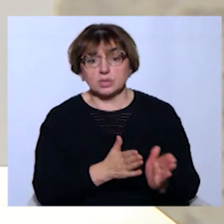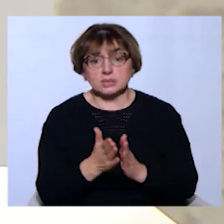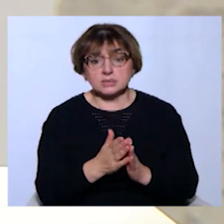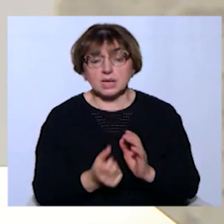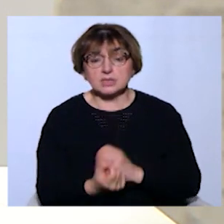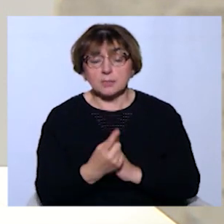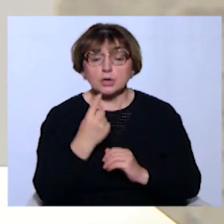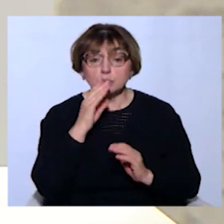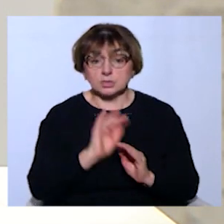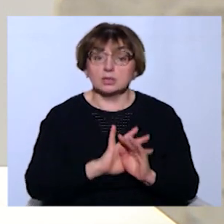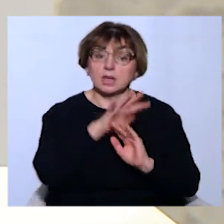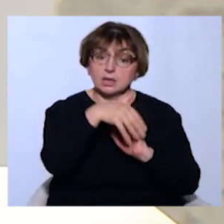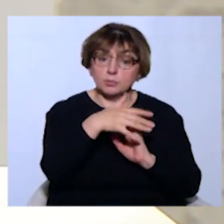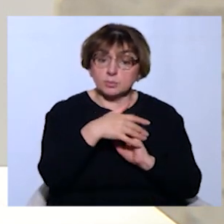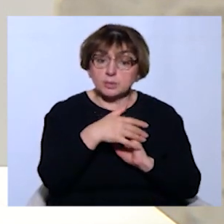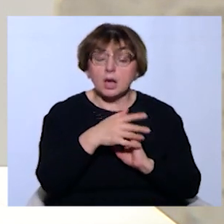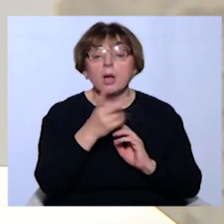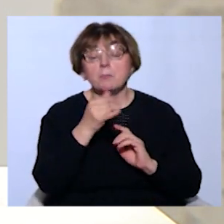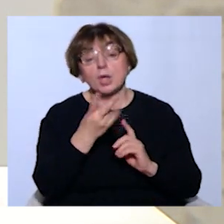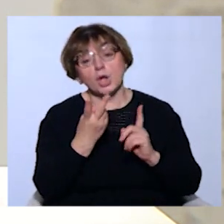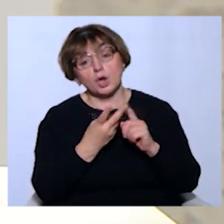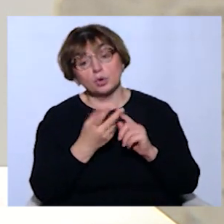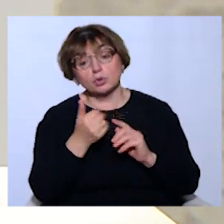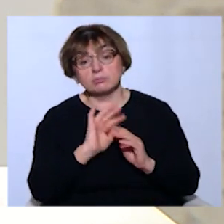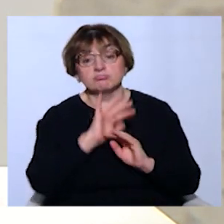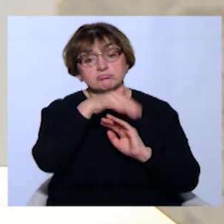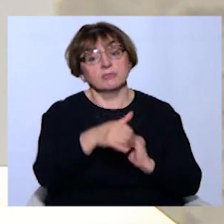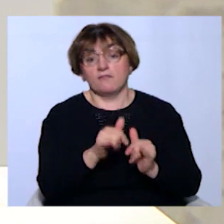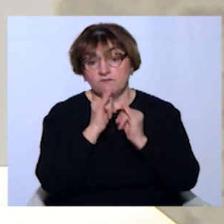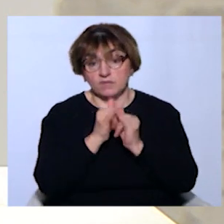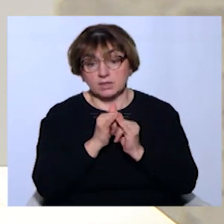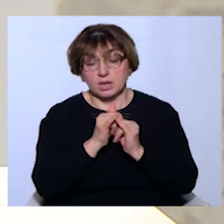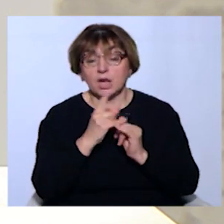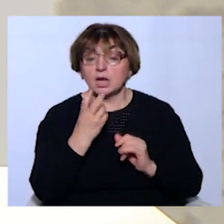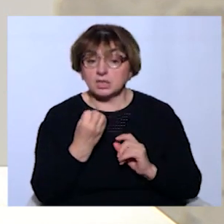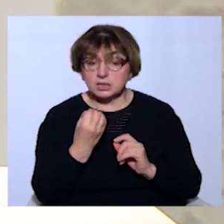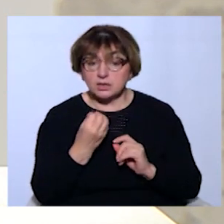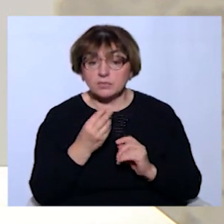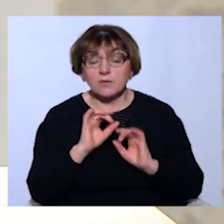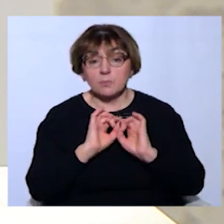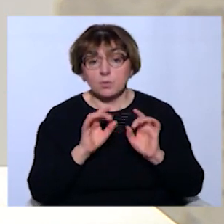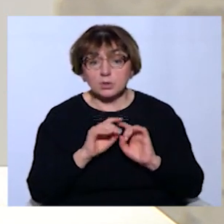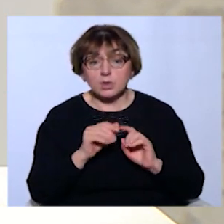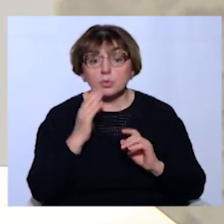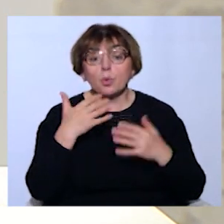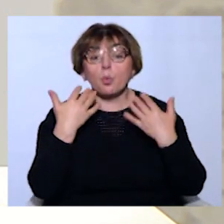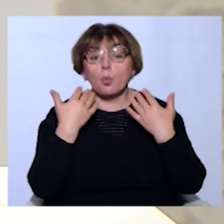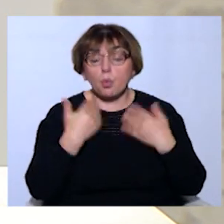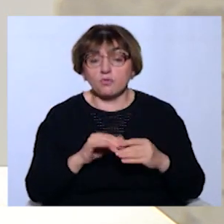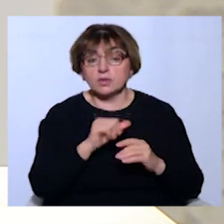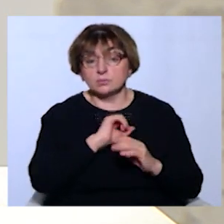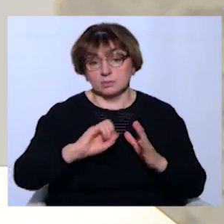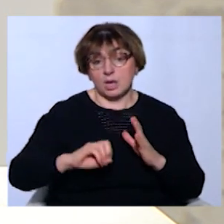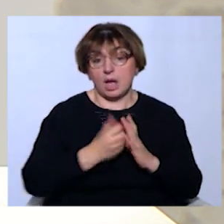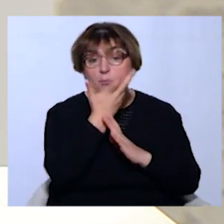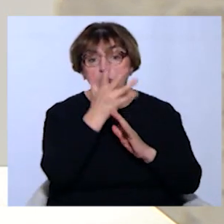მაგმა გადმოიღრება, ერთი როდესაც ვერ გადმოიღრება, ხო? მოდით კიდევ განვიხილოთ. აი როდესაც გადმოიღვარა მაგმა